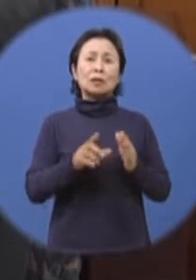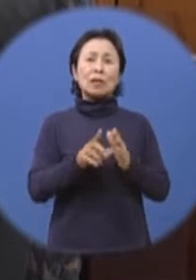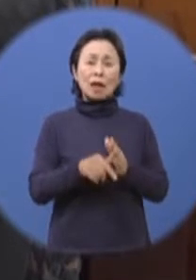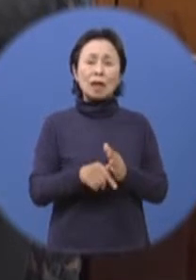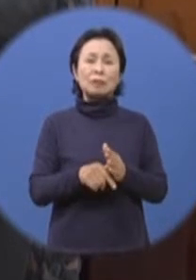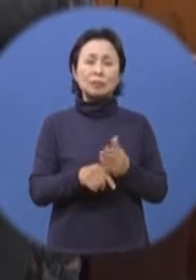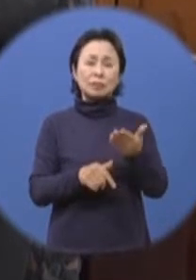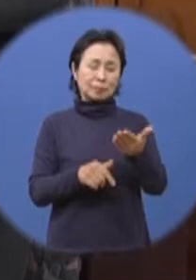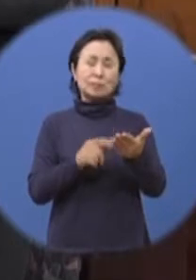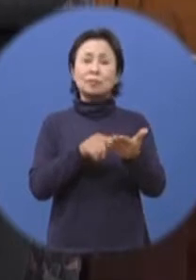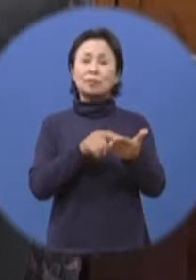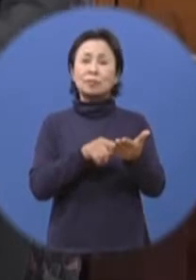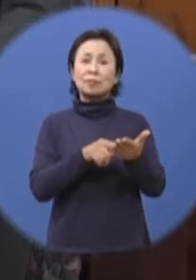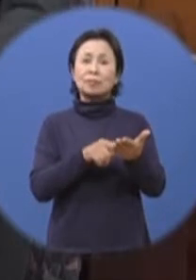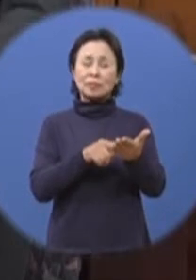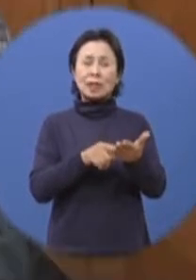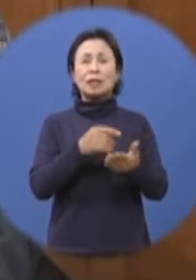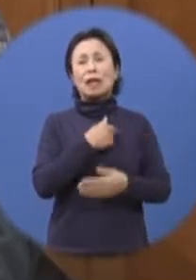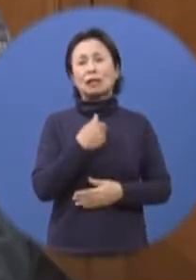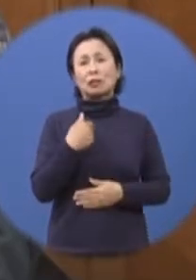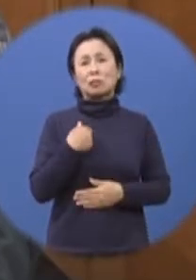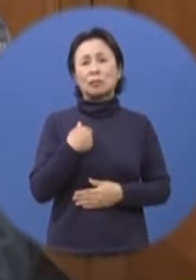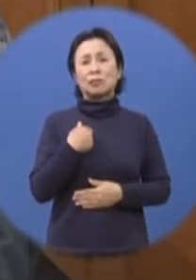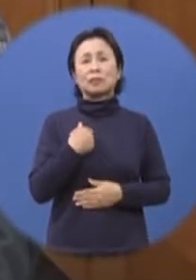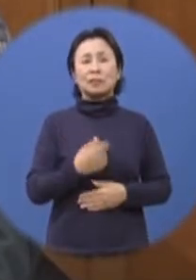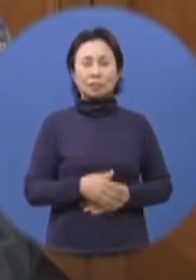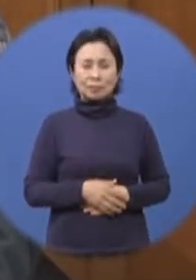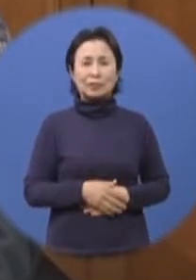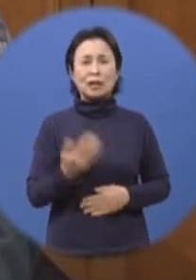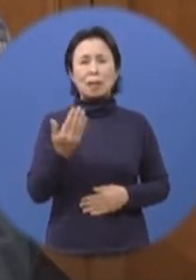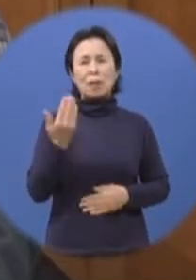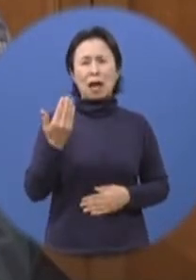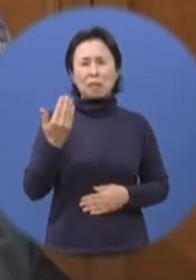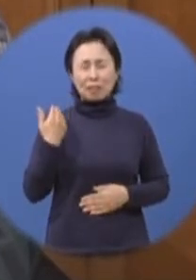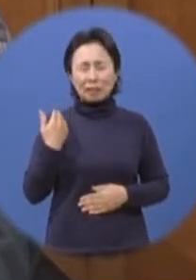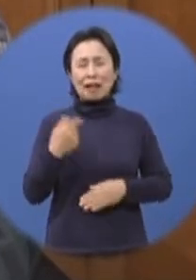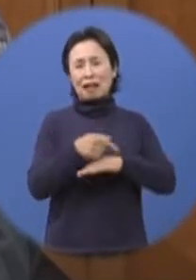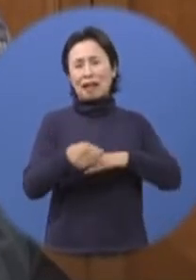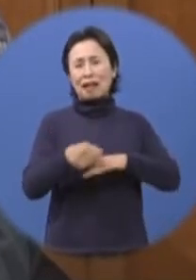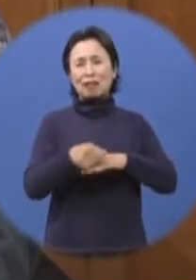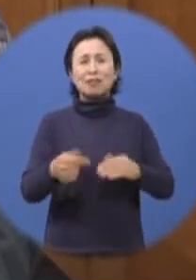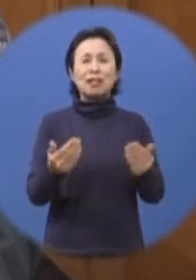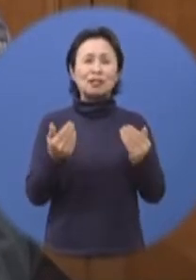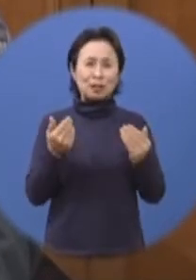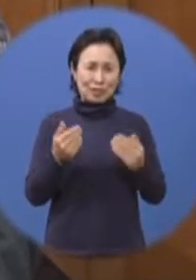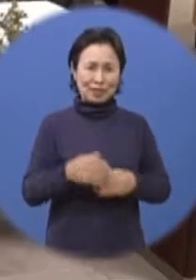てありますからって言うんでいけるんですねますあらかじめてやっと叶ってやる